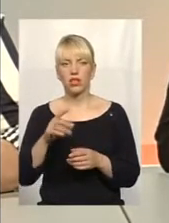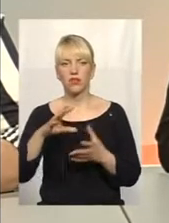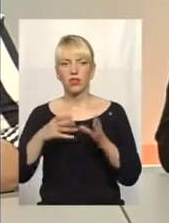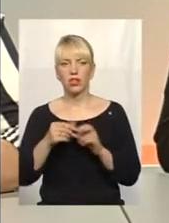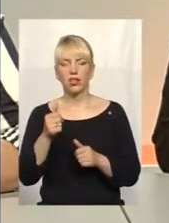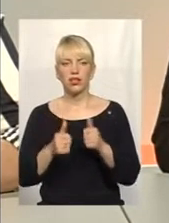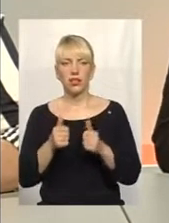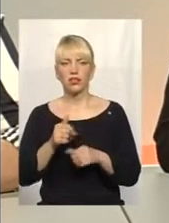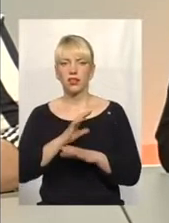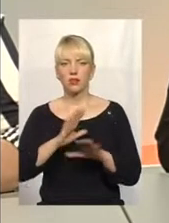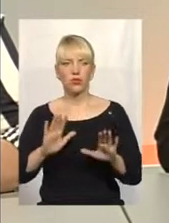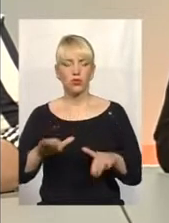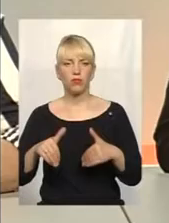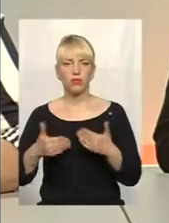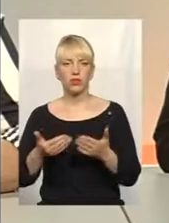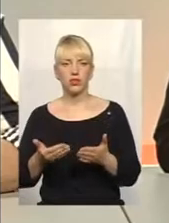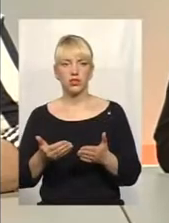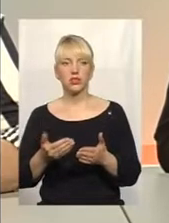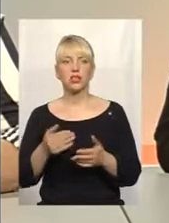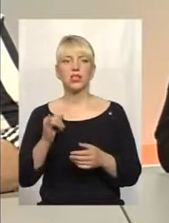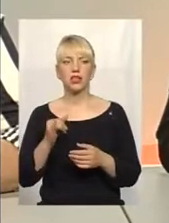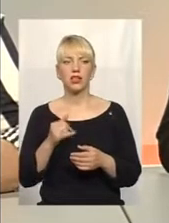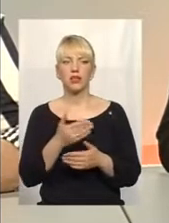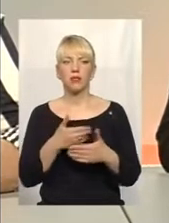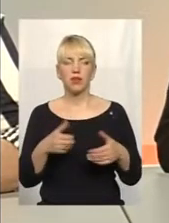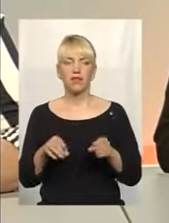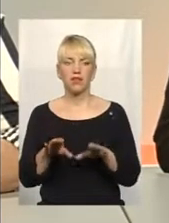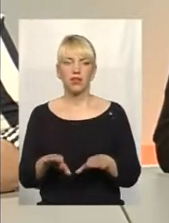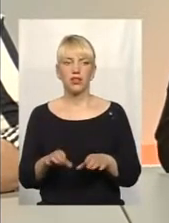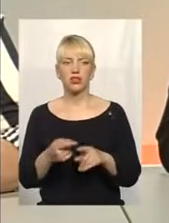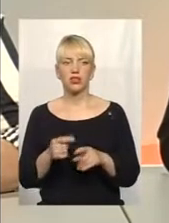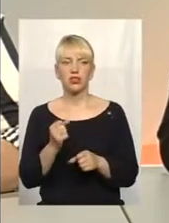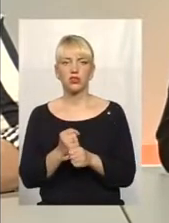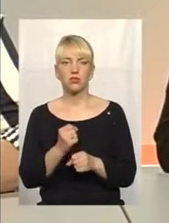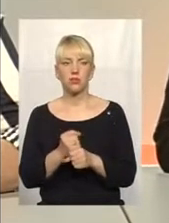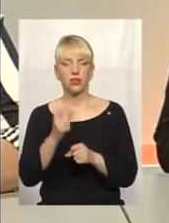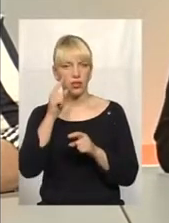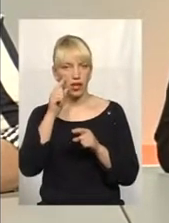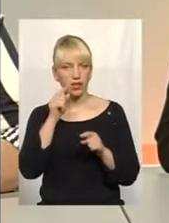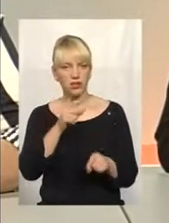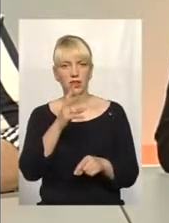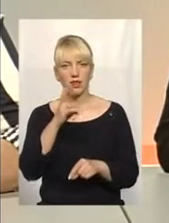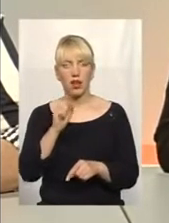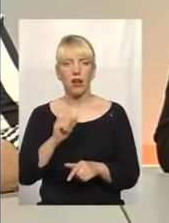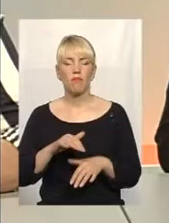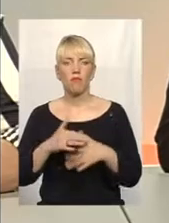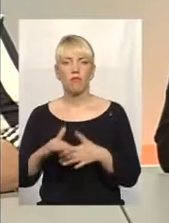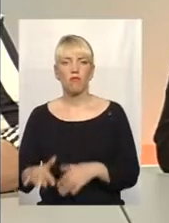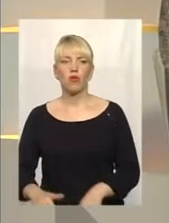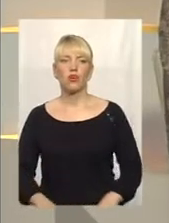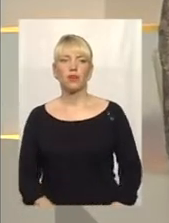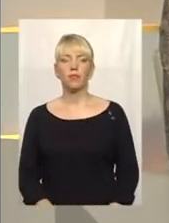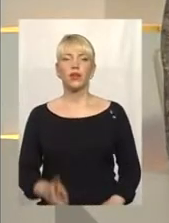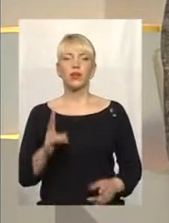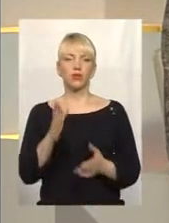було пропозицій, якби Карпати. В цьому році ми все-таки вирішили акцент зробити на морі. Діти. Хто має право